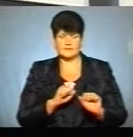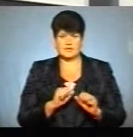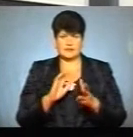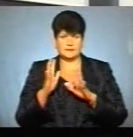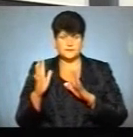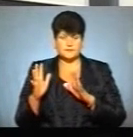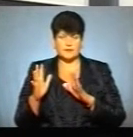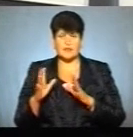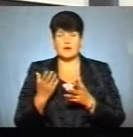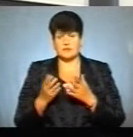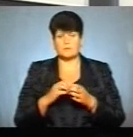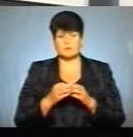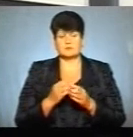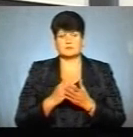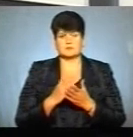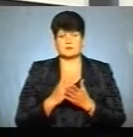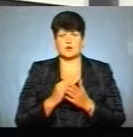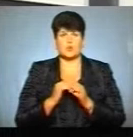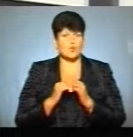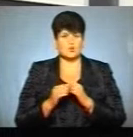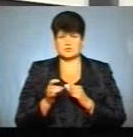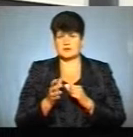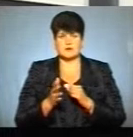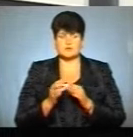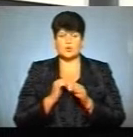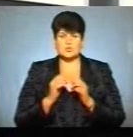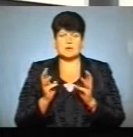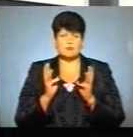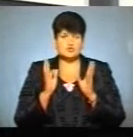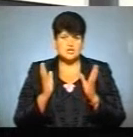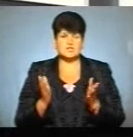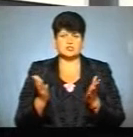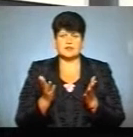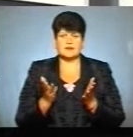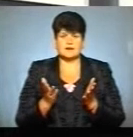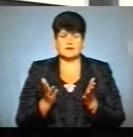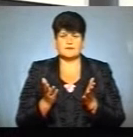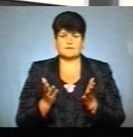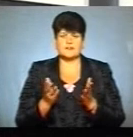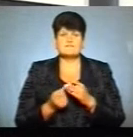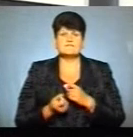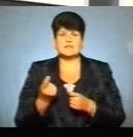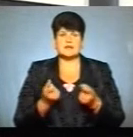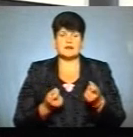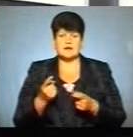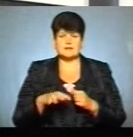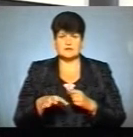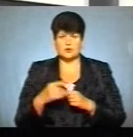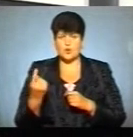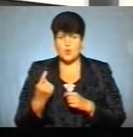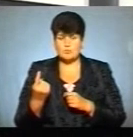загроза існує фактично кожного разу, тому що кожна пожежа, яка виникає на території